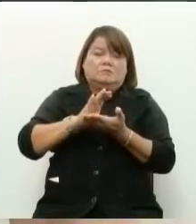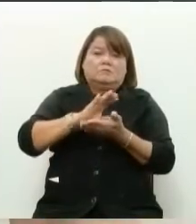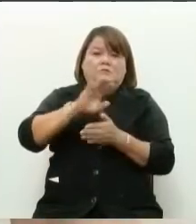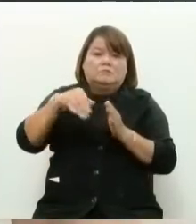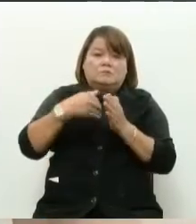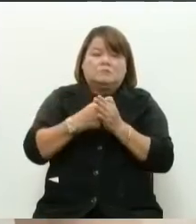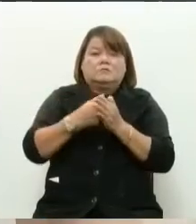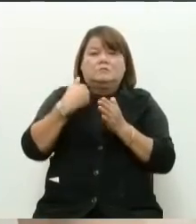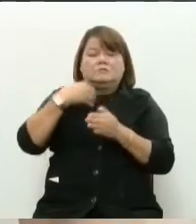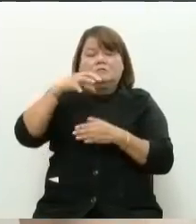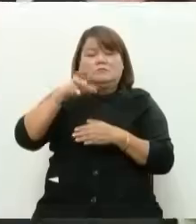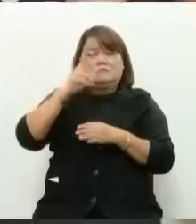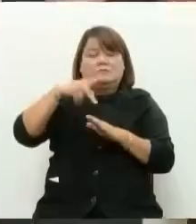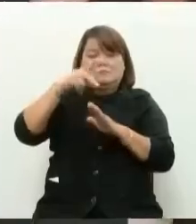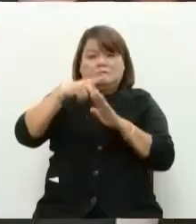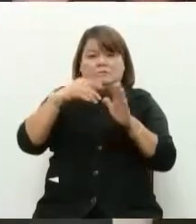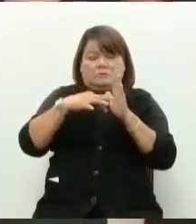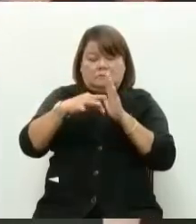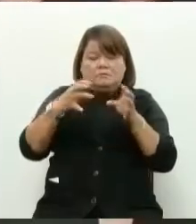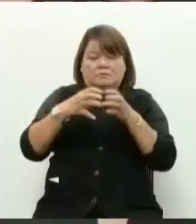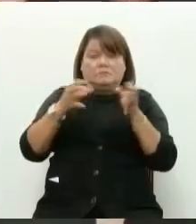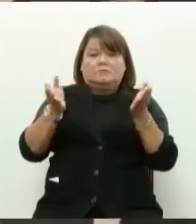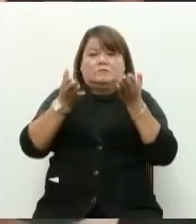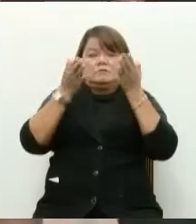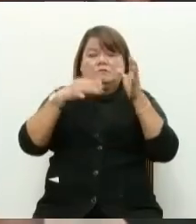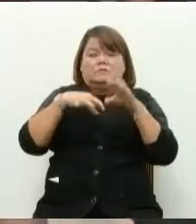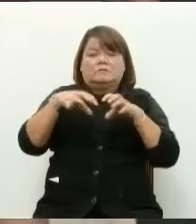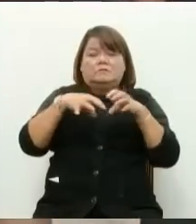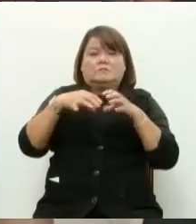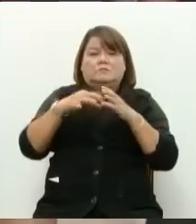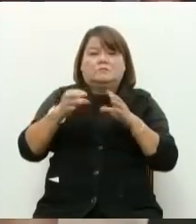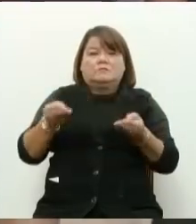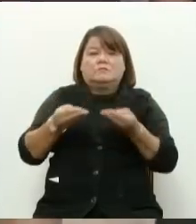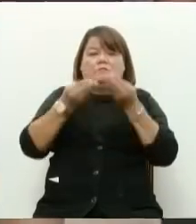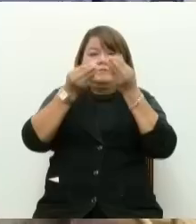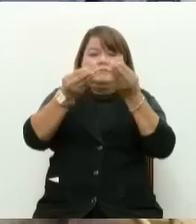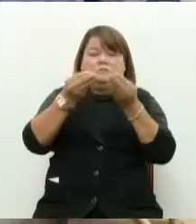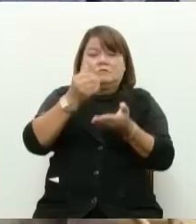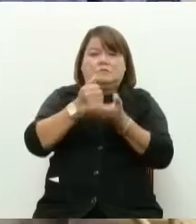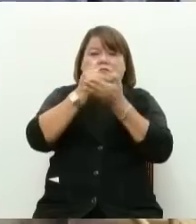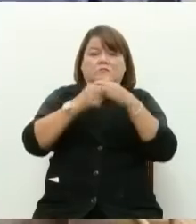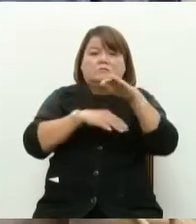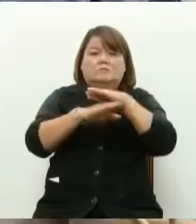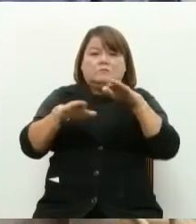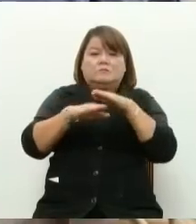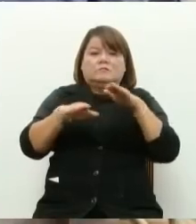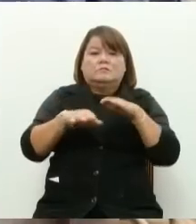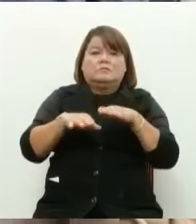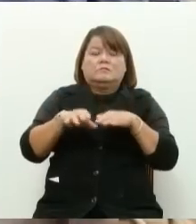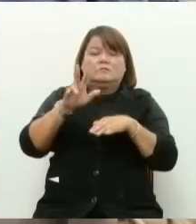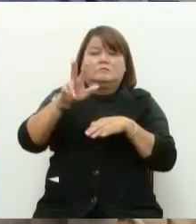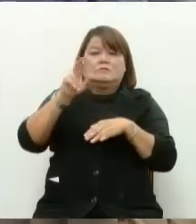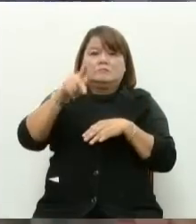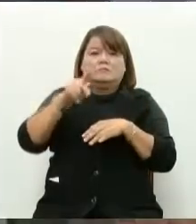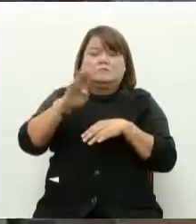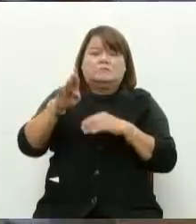ยสำนักงานเขตพื้นที่และกลุ่มส่งเสริมการจัดการศึกษานะครับได้มอบการช่วยเหลือเบื้องต้นเป็นจำนวนเงิน 3,000 บาทครับ